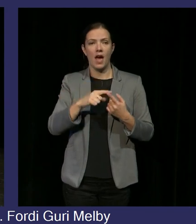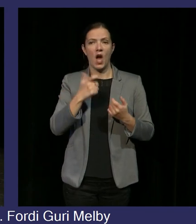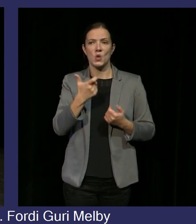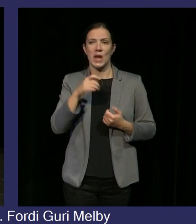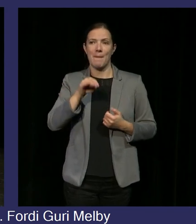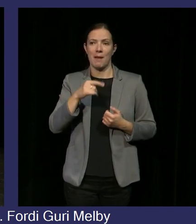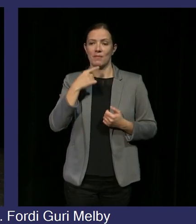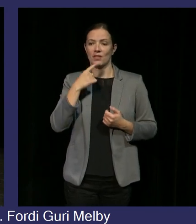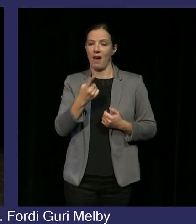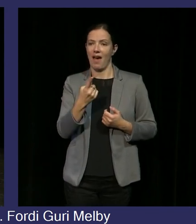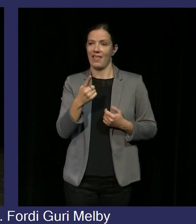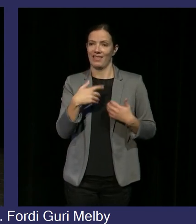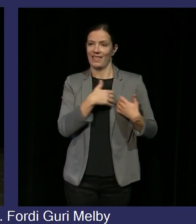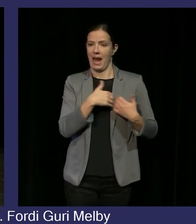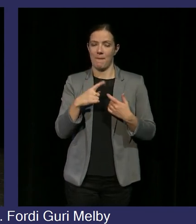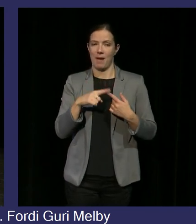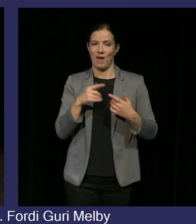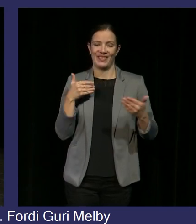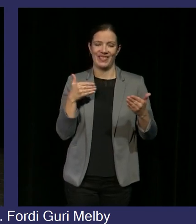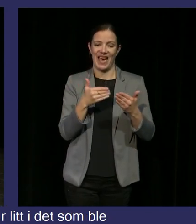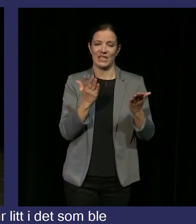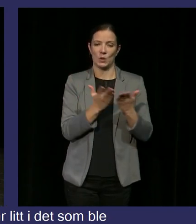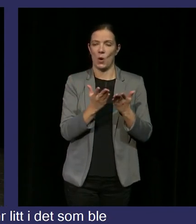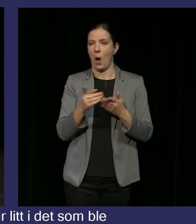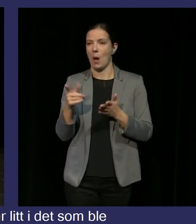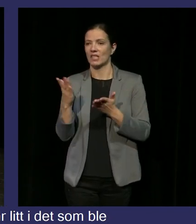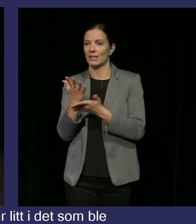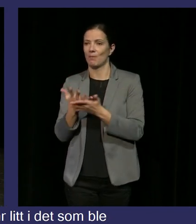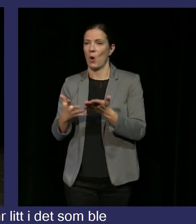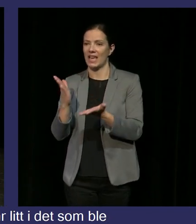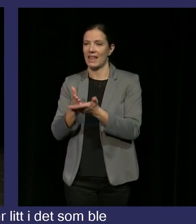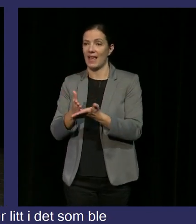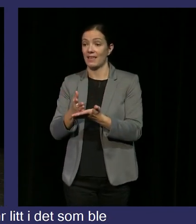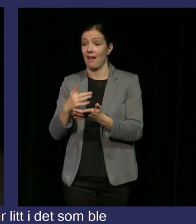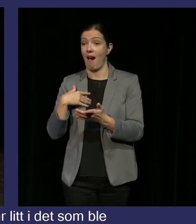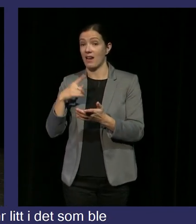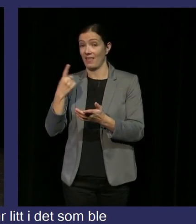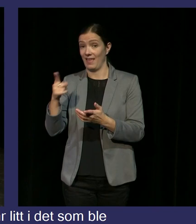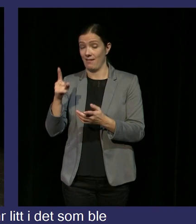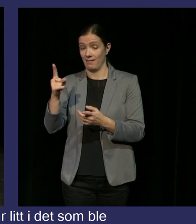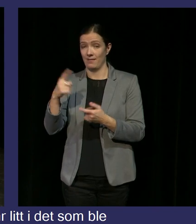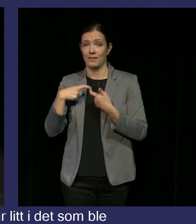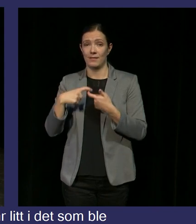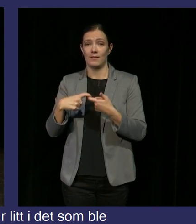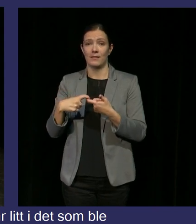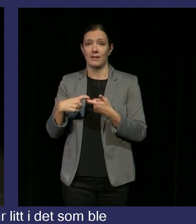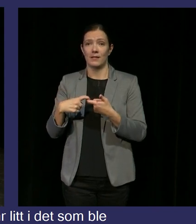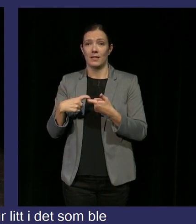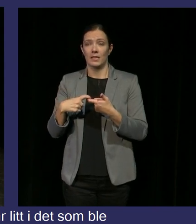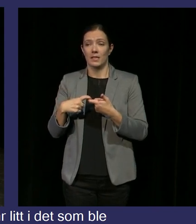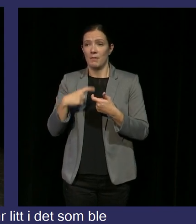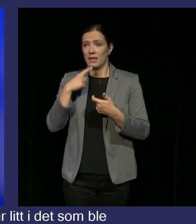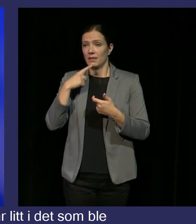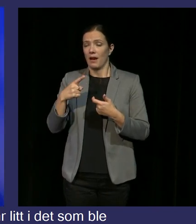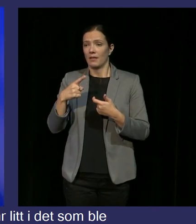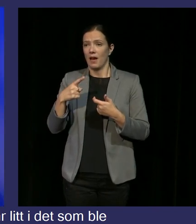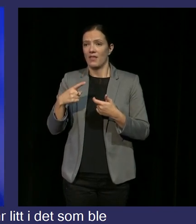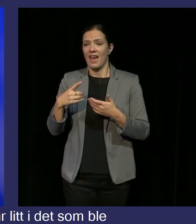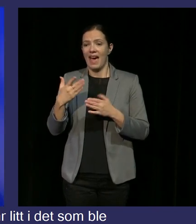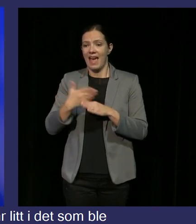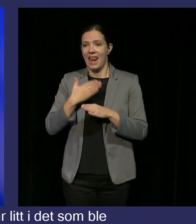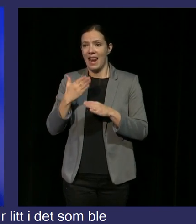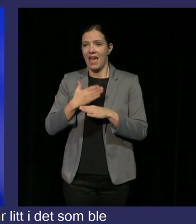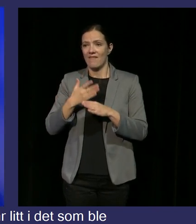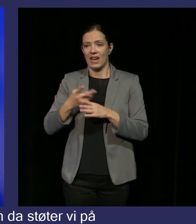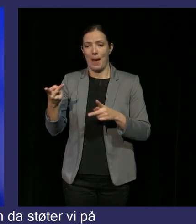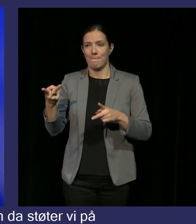pekte på ett dilemma, nærskoleprinsippet og språkrettigheter. Jeg vil peke på ett annet dilemma, som går litt I det som ble påpekt om at elever bytter seg bort